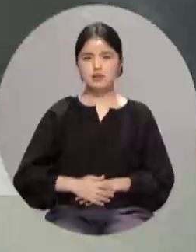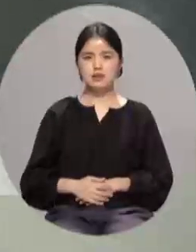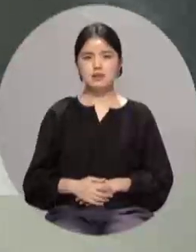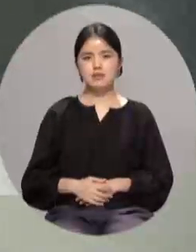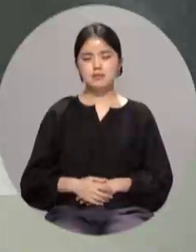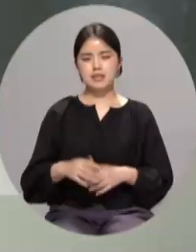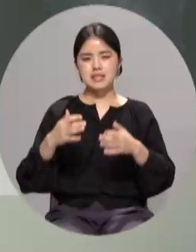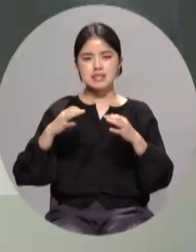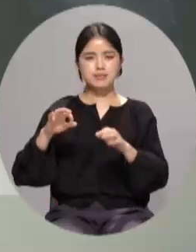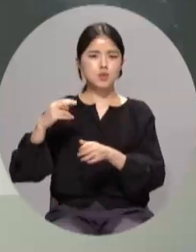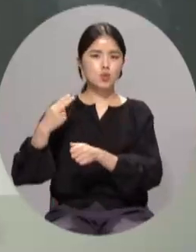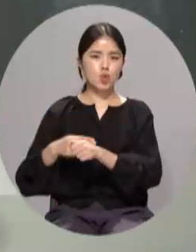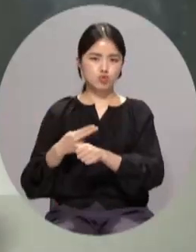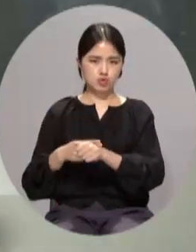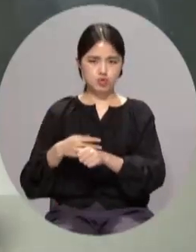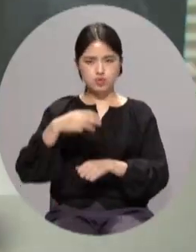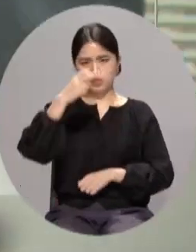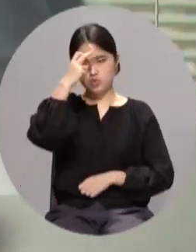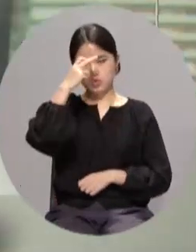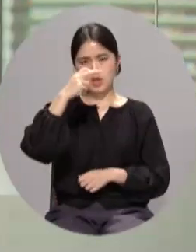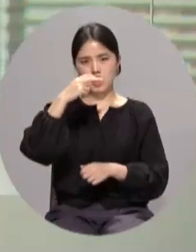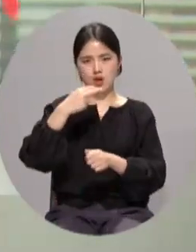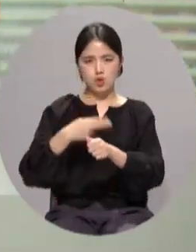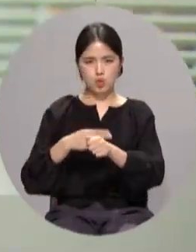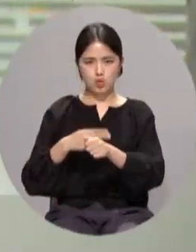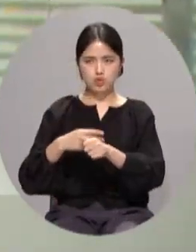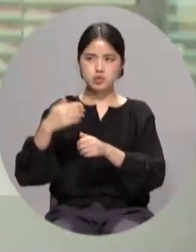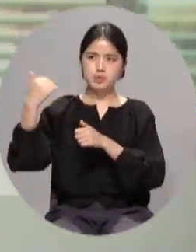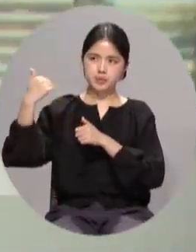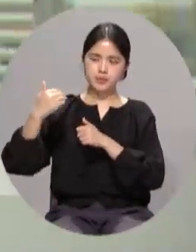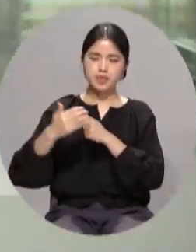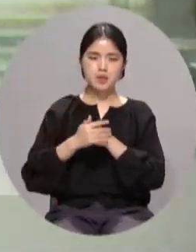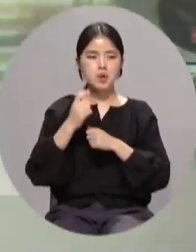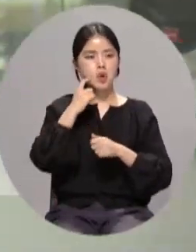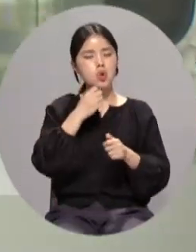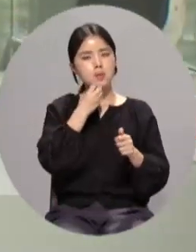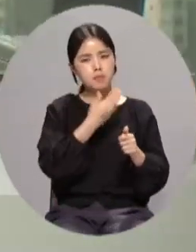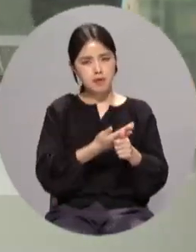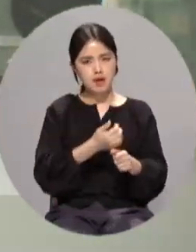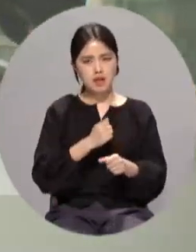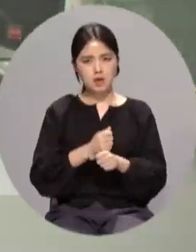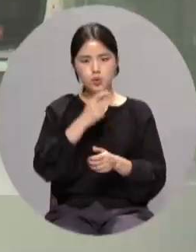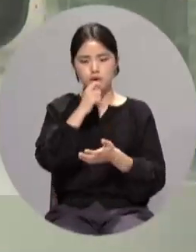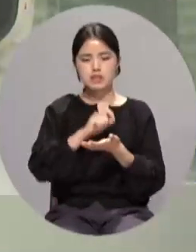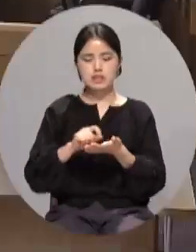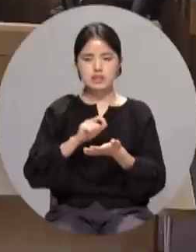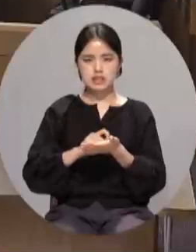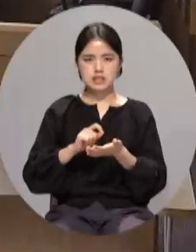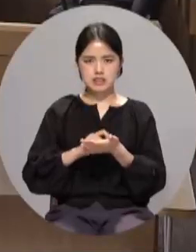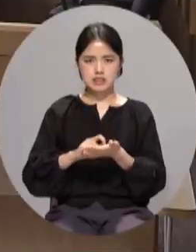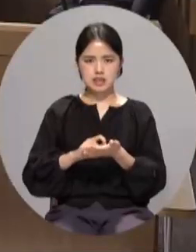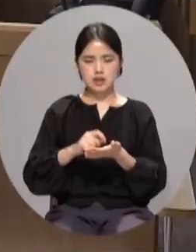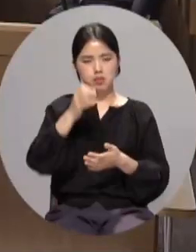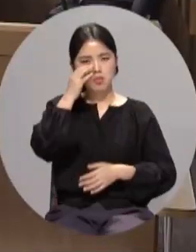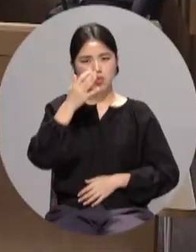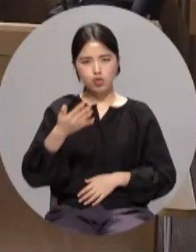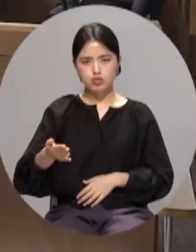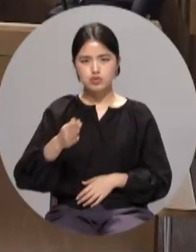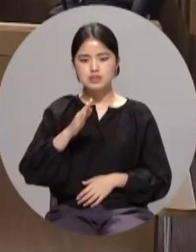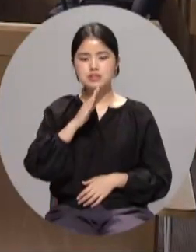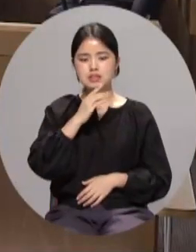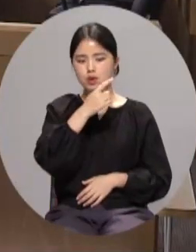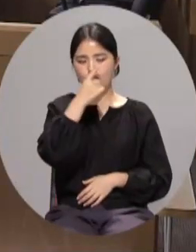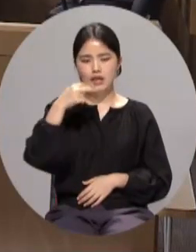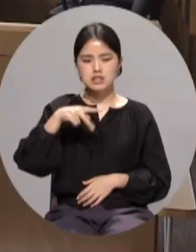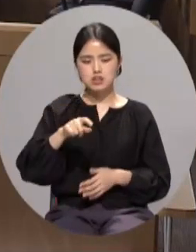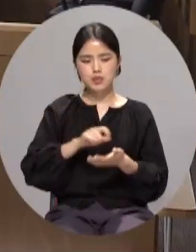전북대 김모 교수와 최모 씨 등의 권유에 따라 위증을 했고 기자들에게 보여준 사실 확인서도 작성했다며 한 발